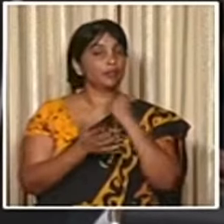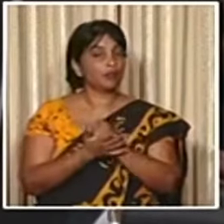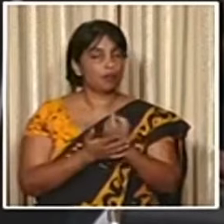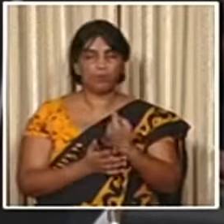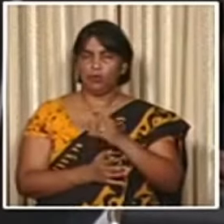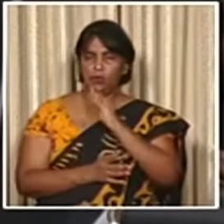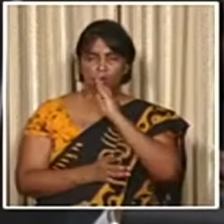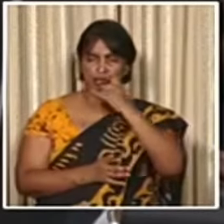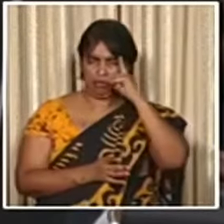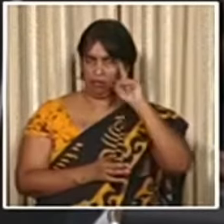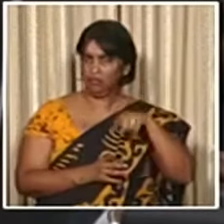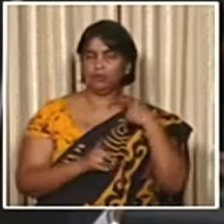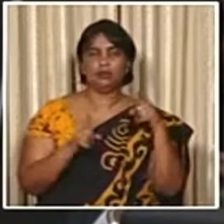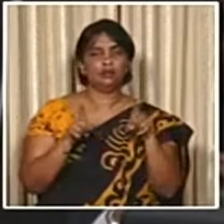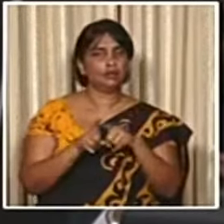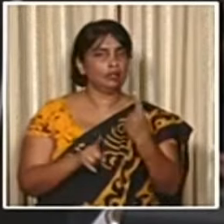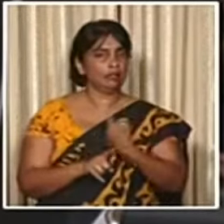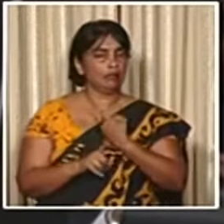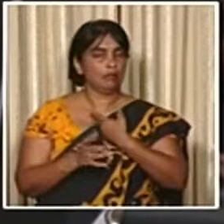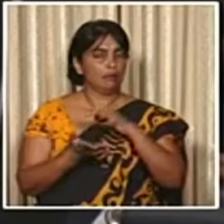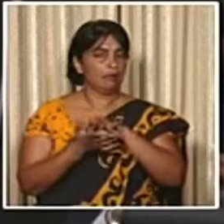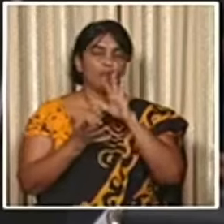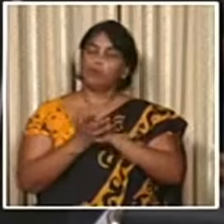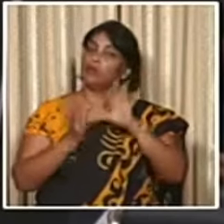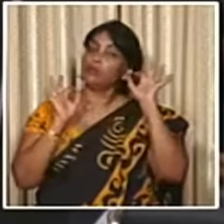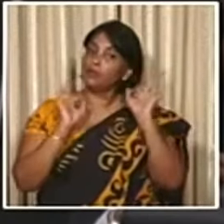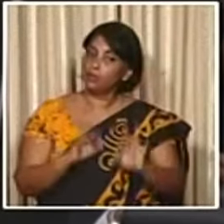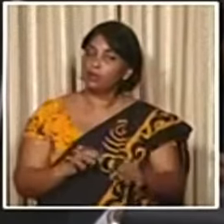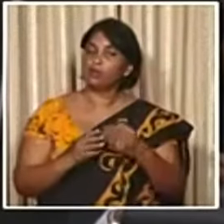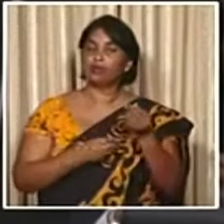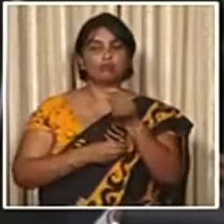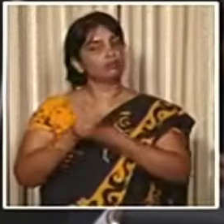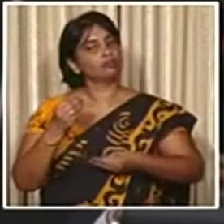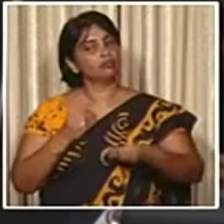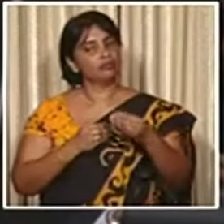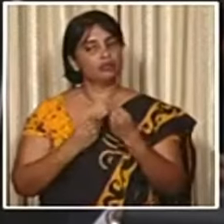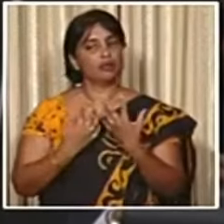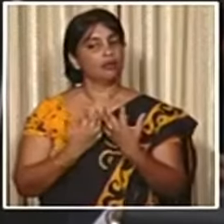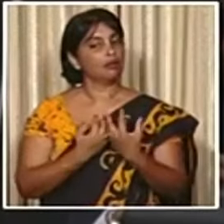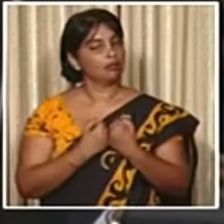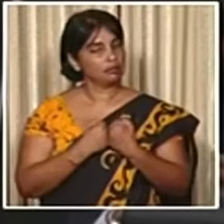බැංකුවට තනිකරම හිතුවක්කාර ලෙස තනි තීරණයක් ගන්න නොදී ගනුදෙනුකාරයාට